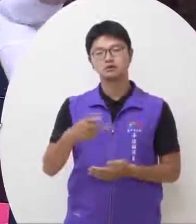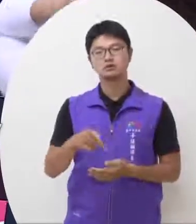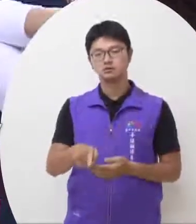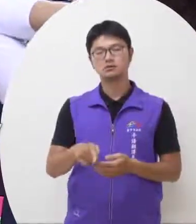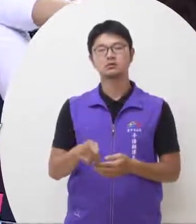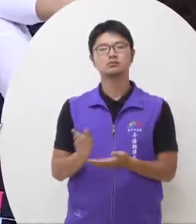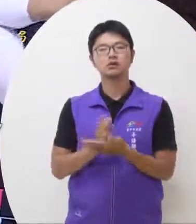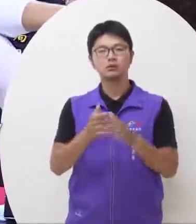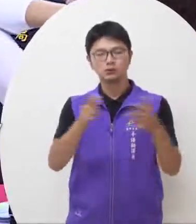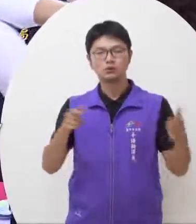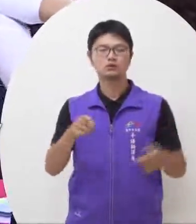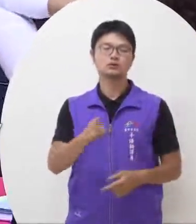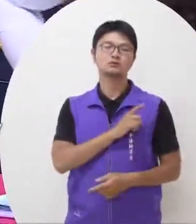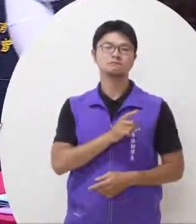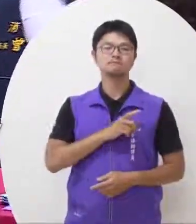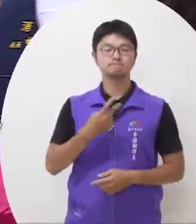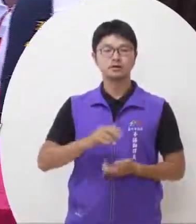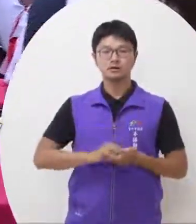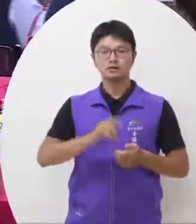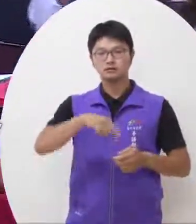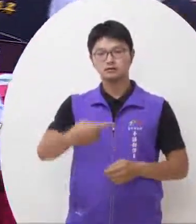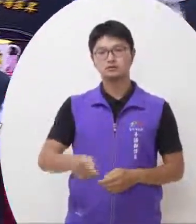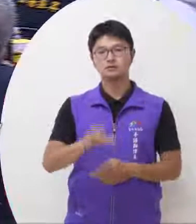个农业局蔡局长。